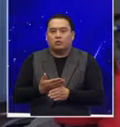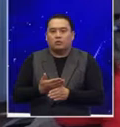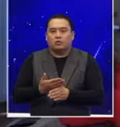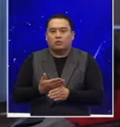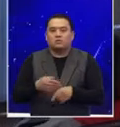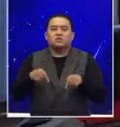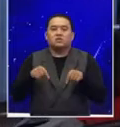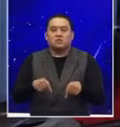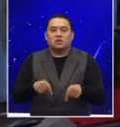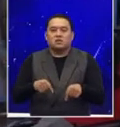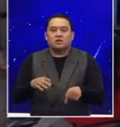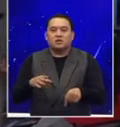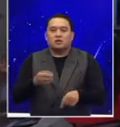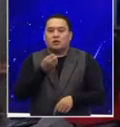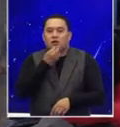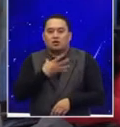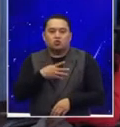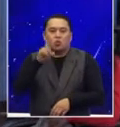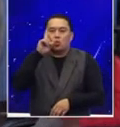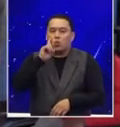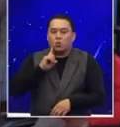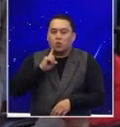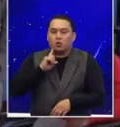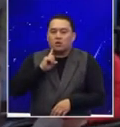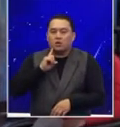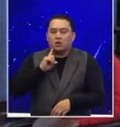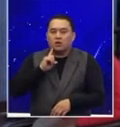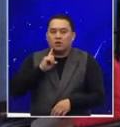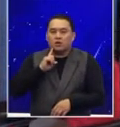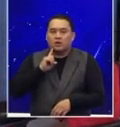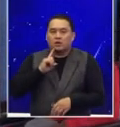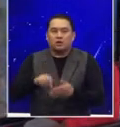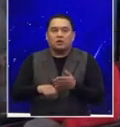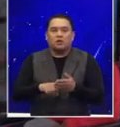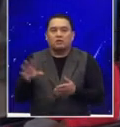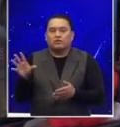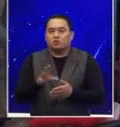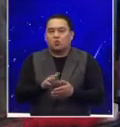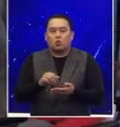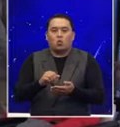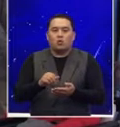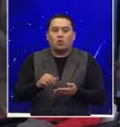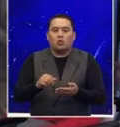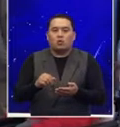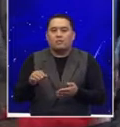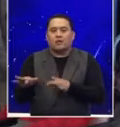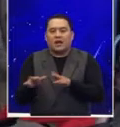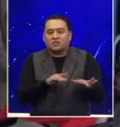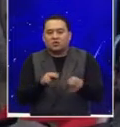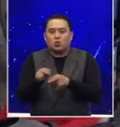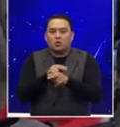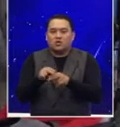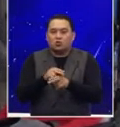Ну, здесь все хорошо, очень уютно, и вот это ванночки, все вот эти процедуры очень